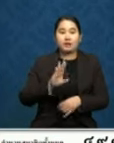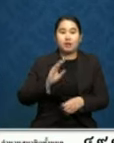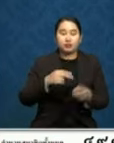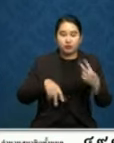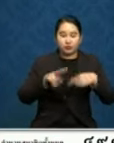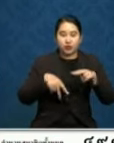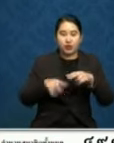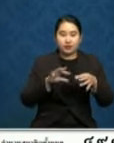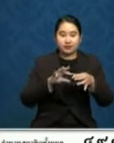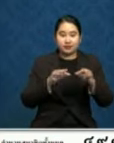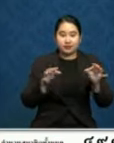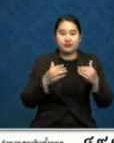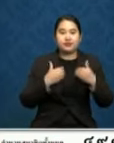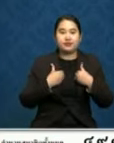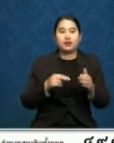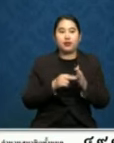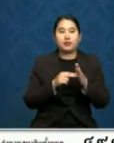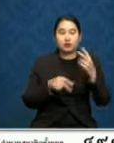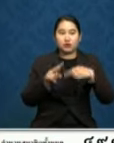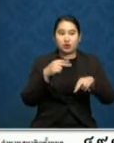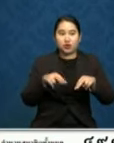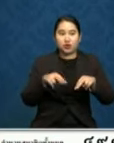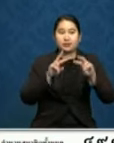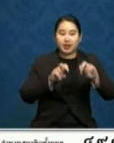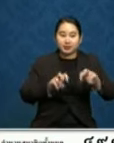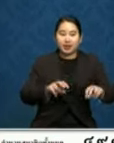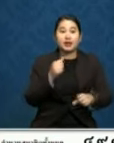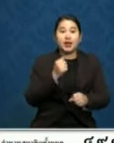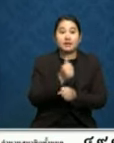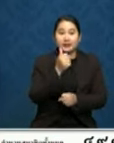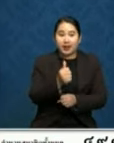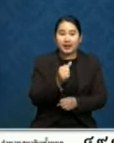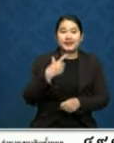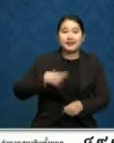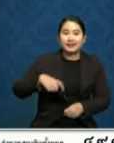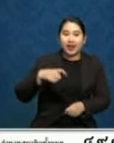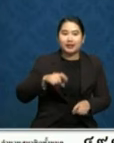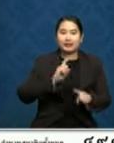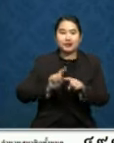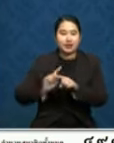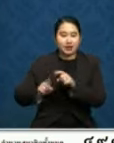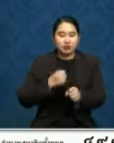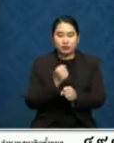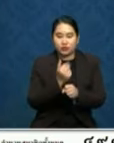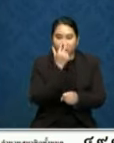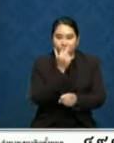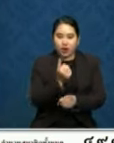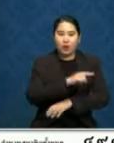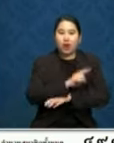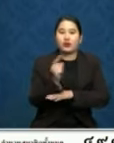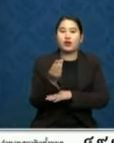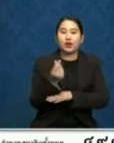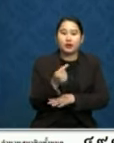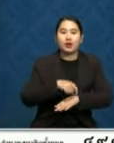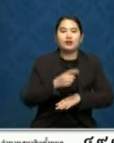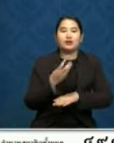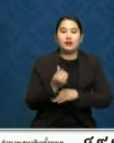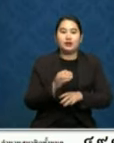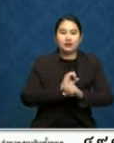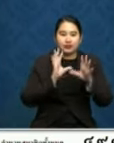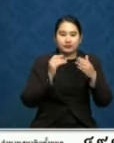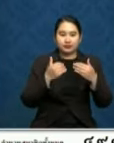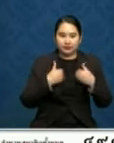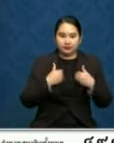ติดตามสำนวนซึ่งสามารถที่จะตรวจสอบใส่เลขคดีต่างๆในศาลต่างๆเนี่ยเข้าไปได้ชัดเจนมีวันเวลาของศาลน